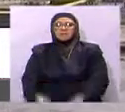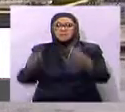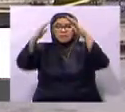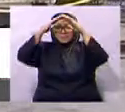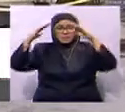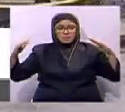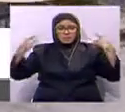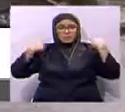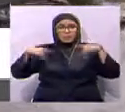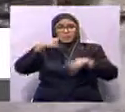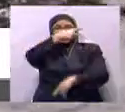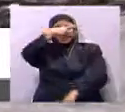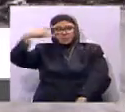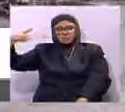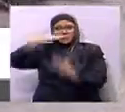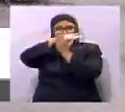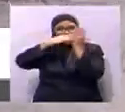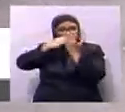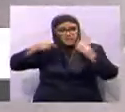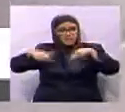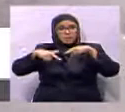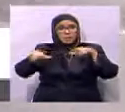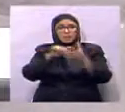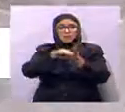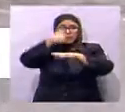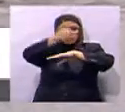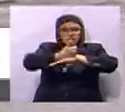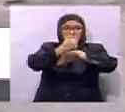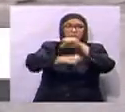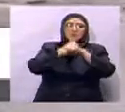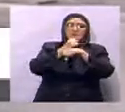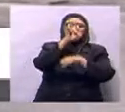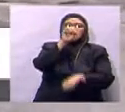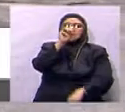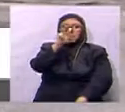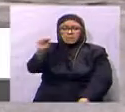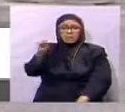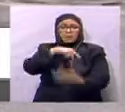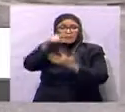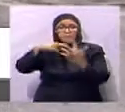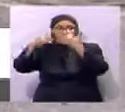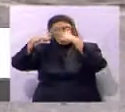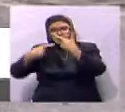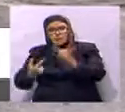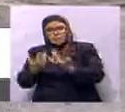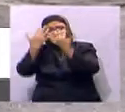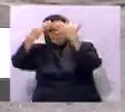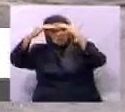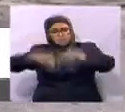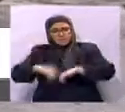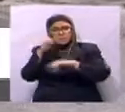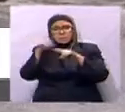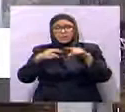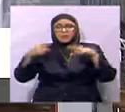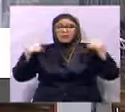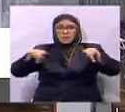Rumah kedai dua tingkat separa papan itu dibina pada 1970-an. Antara yang musnah termasuk kedai membaiki